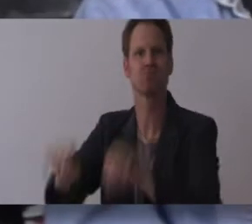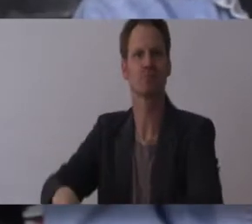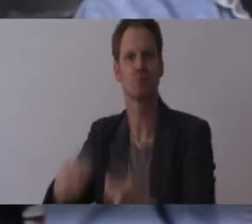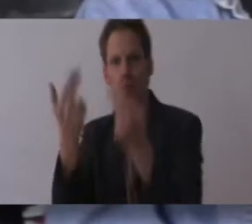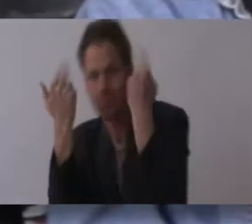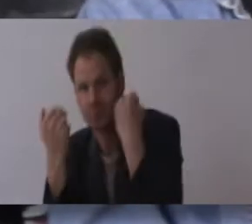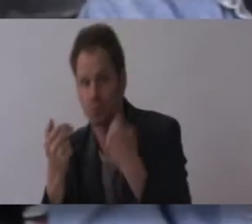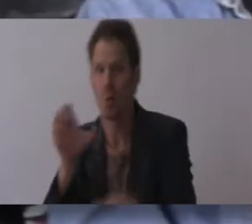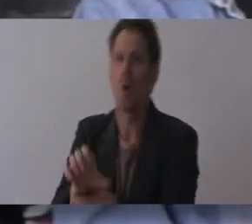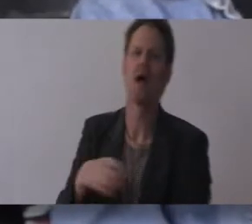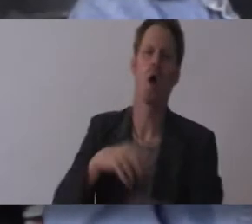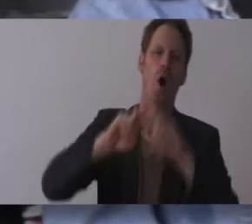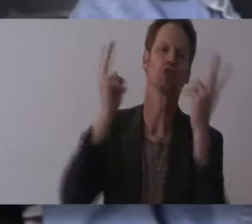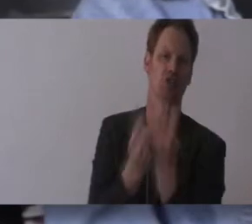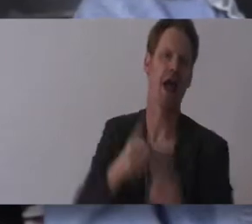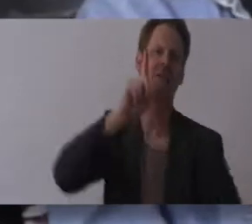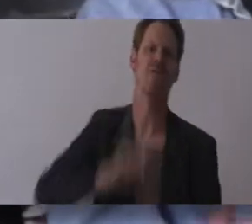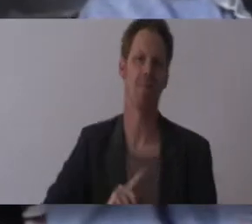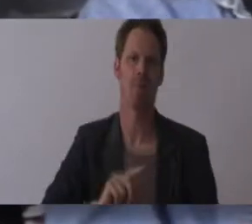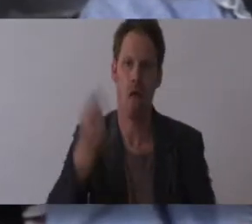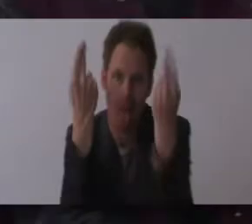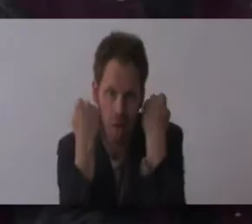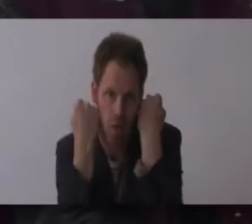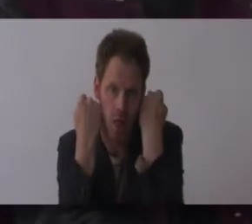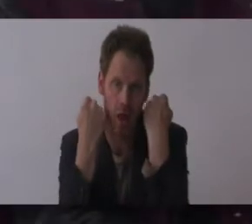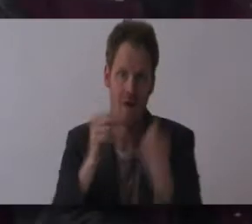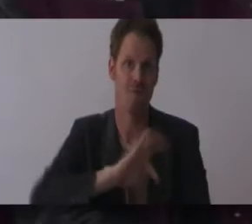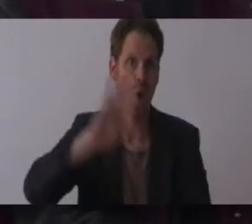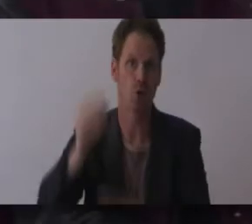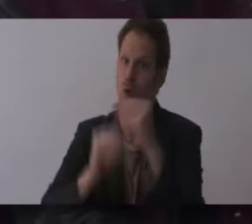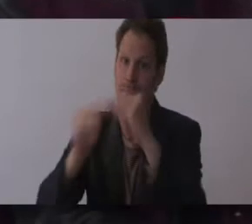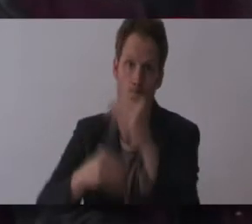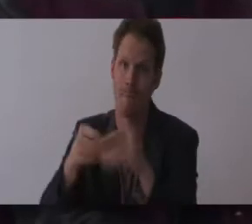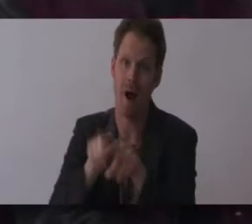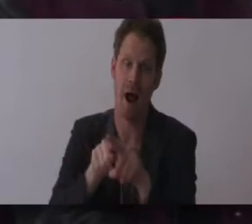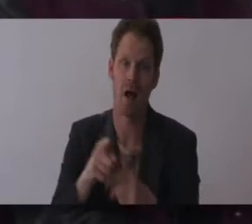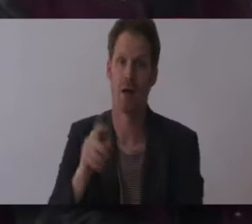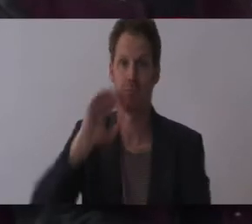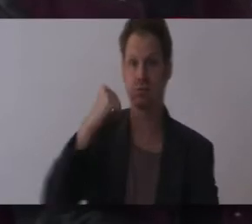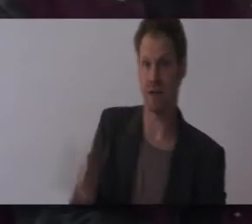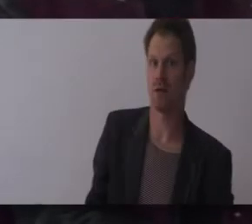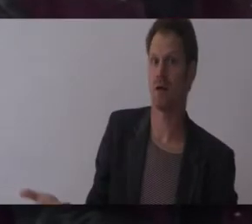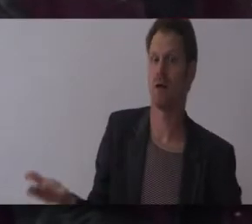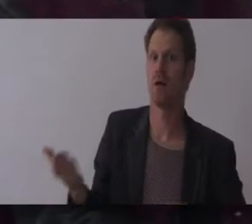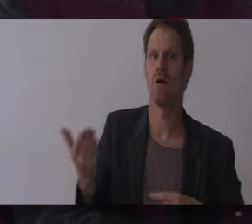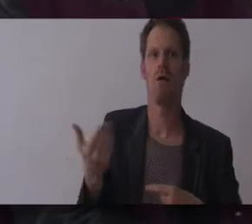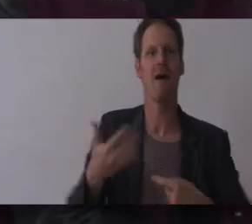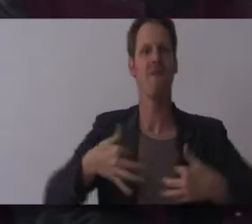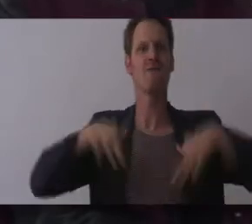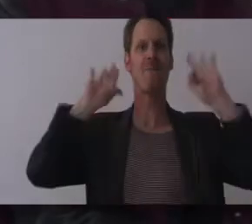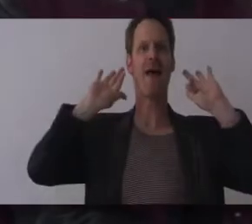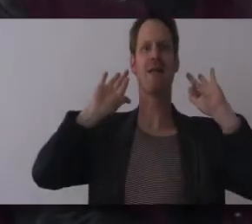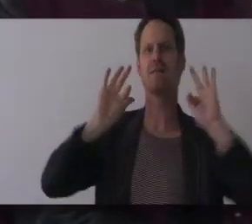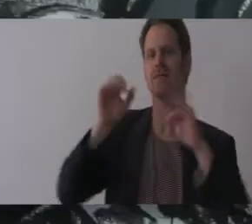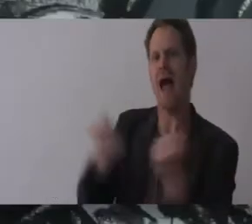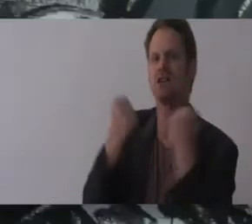se trouve que c'est les femmes partout dans le monde, et en France aussi, qui sont le plus oppressées, c'est pour ça qu'on est féministe. Mais féminin, dans ces combats, dans ces actions, que ce